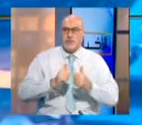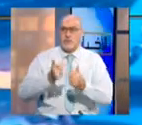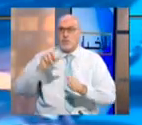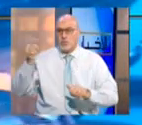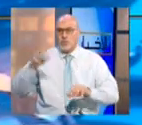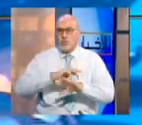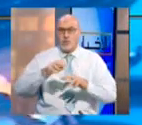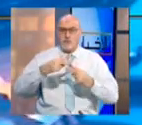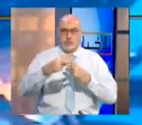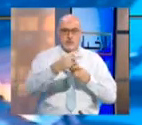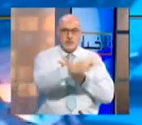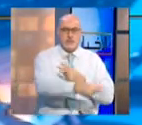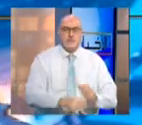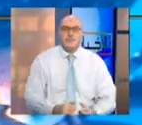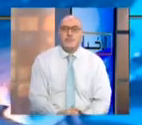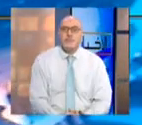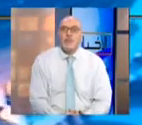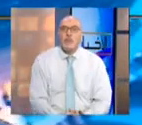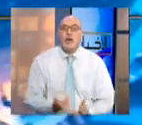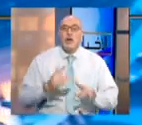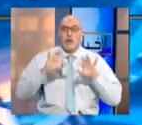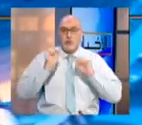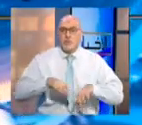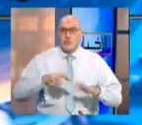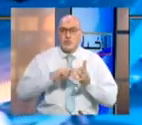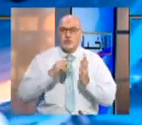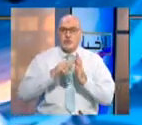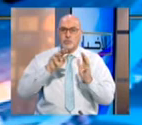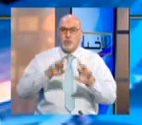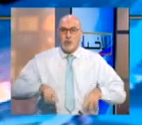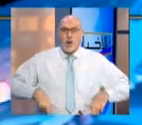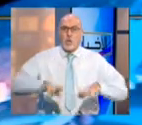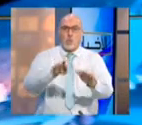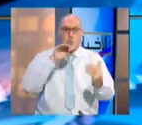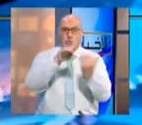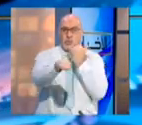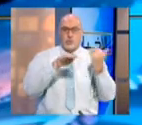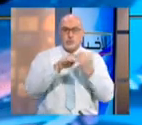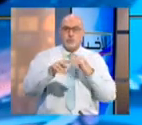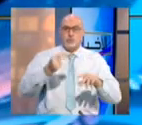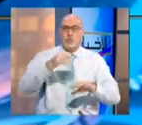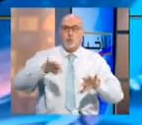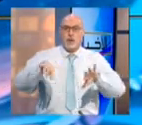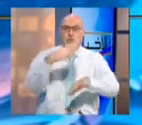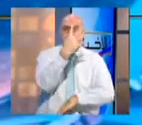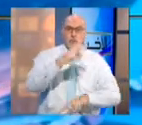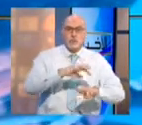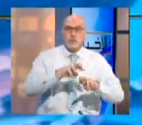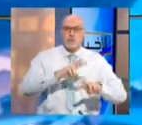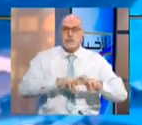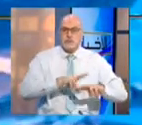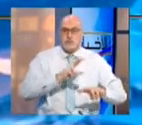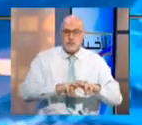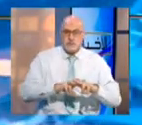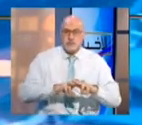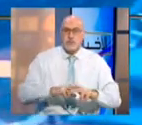بالولايات الأخرى. الموافقة على مشروع ازدواجية الطريق الوطني رقم 14 الرابط بين ولاية